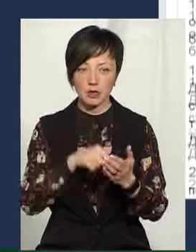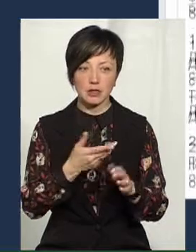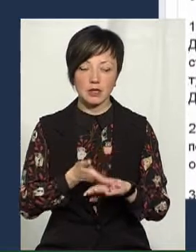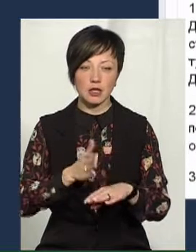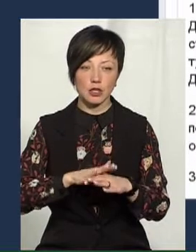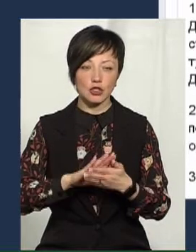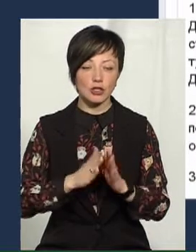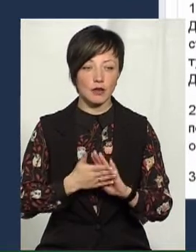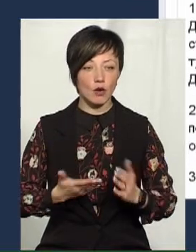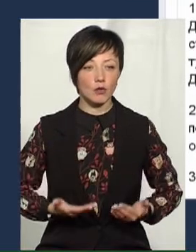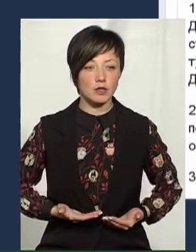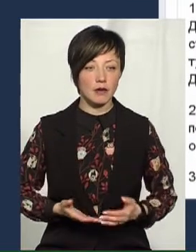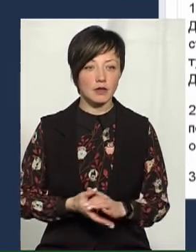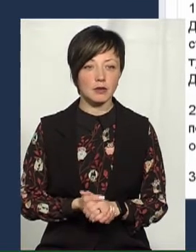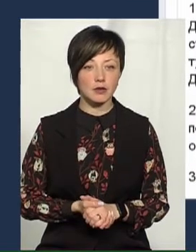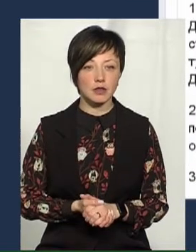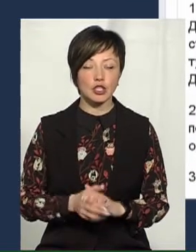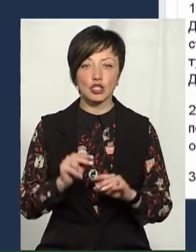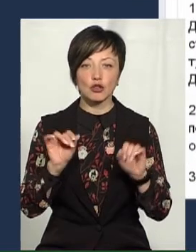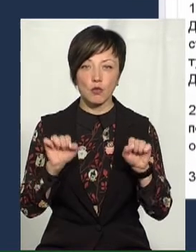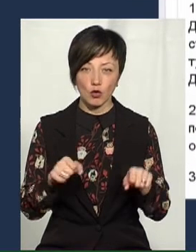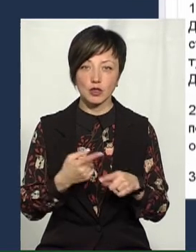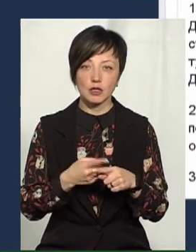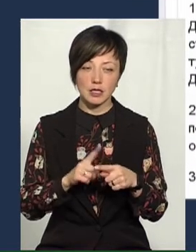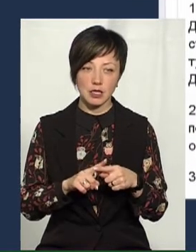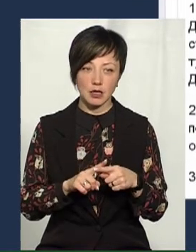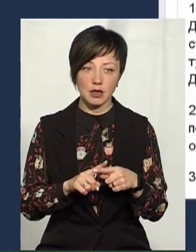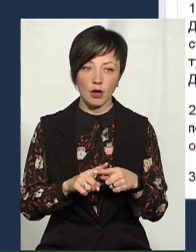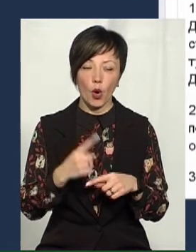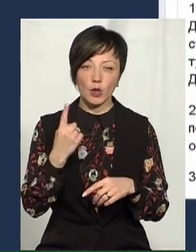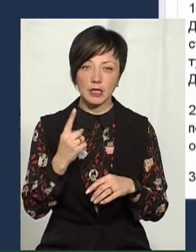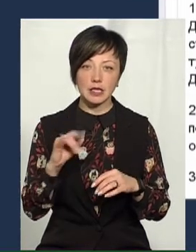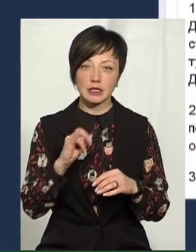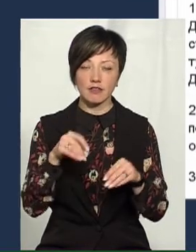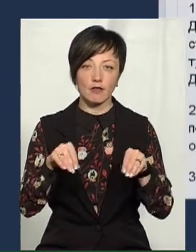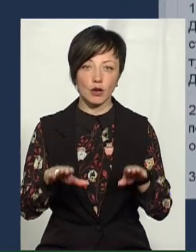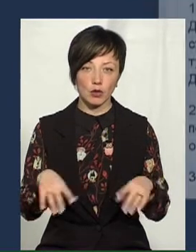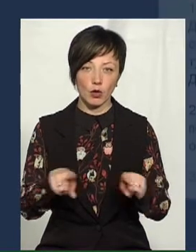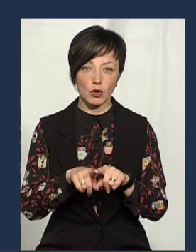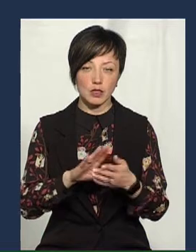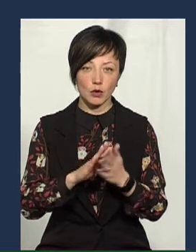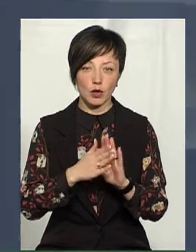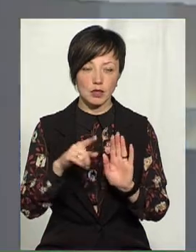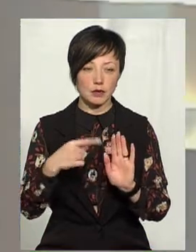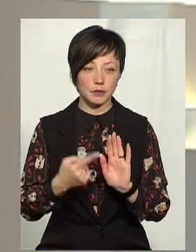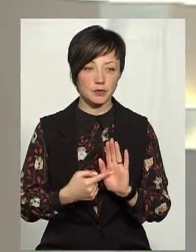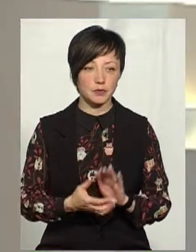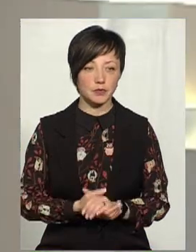опинилися в складних життєвих обставинах. Чи може бути це одним із виходів із такої ситуації?